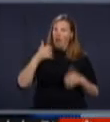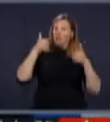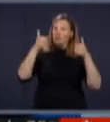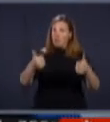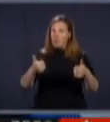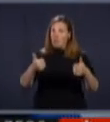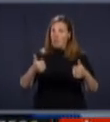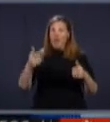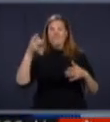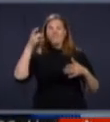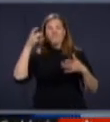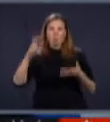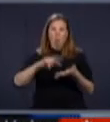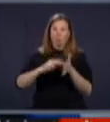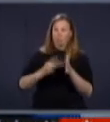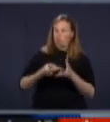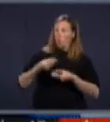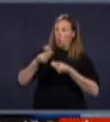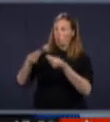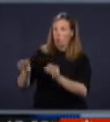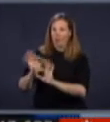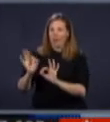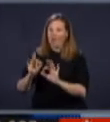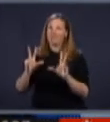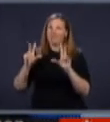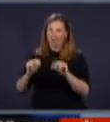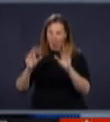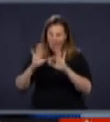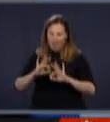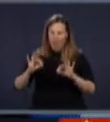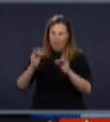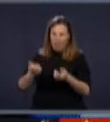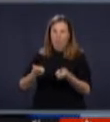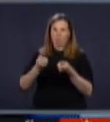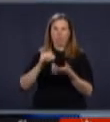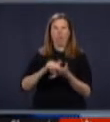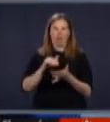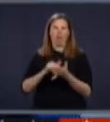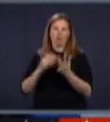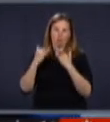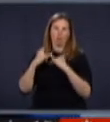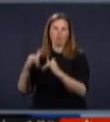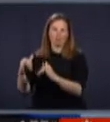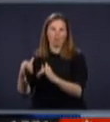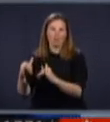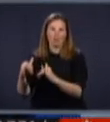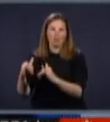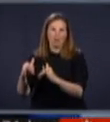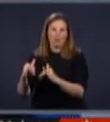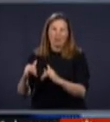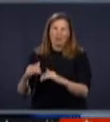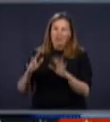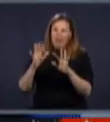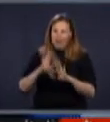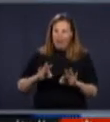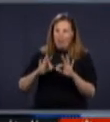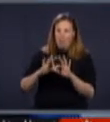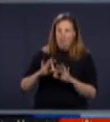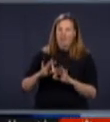porteur du virus puis le transmettre. Puis je pense qu'il faut essayer de limiter ça au, entre guillemets, au minimum, aux affaires